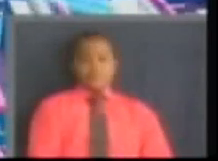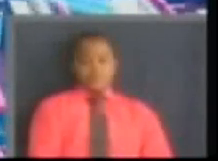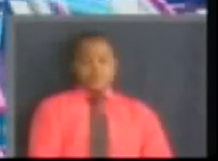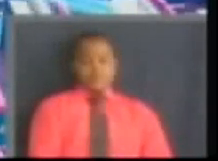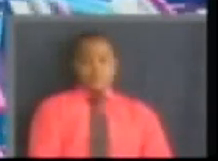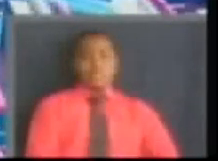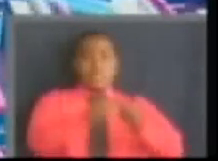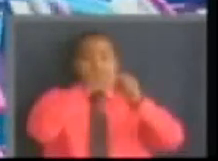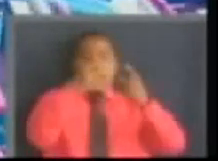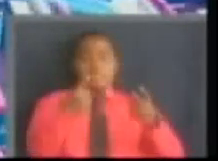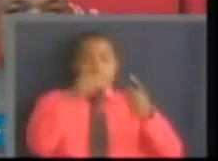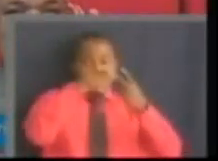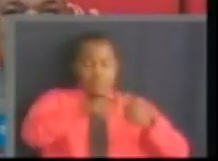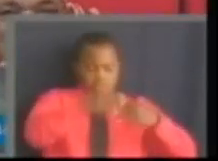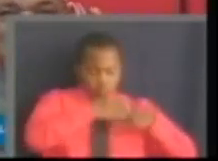lakini pili ni kushukuru wewe.